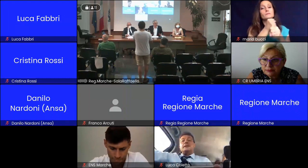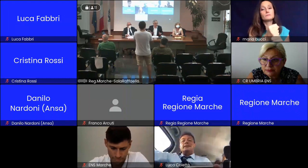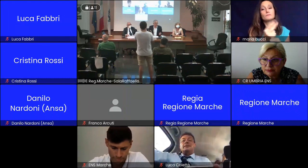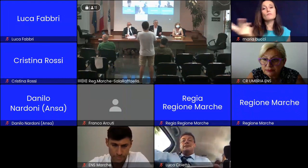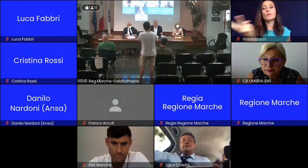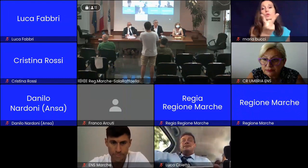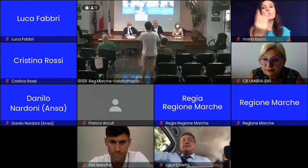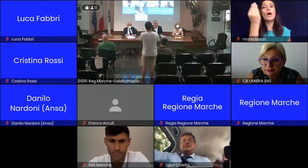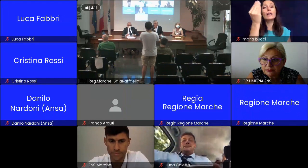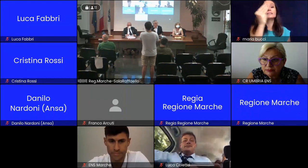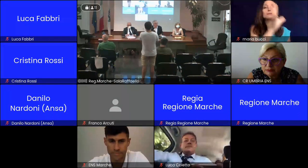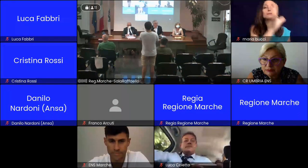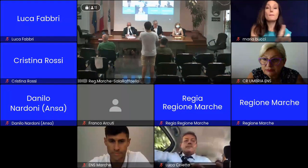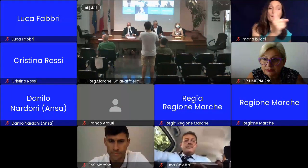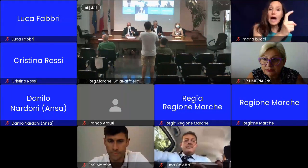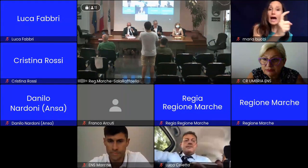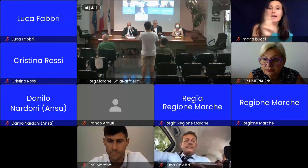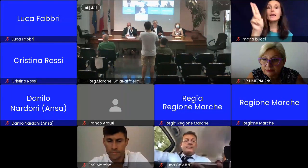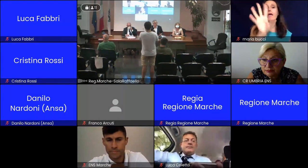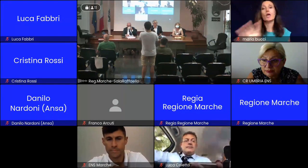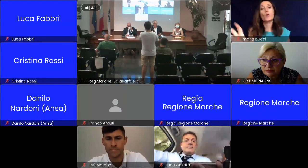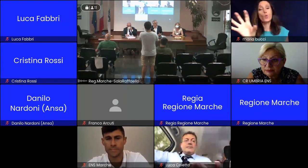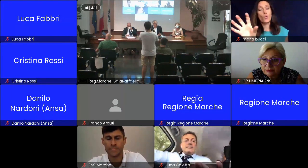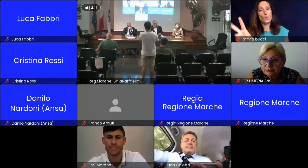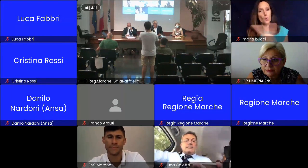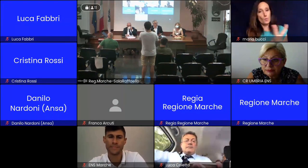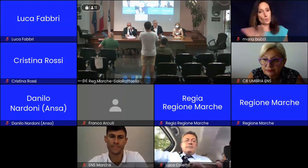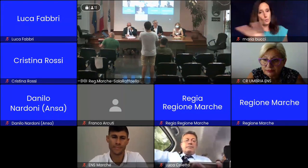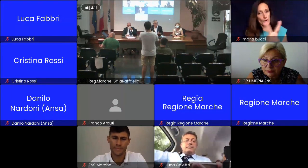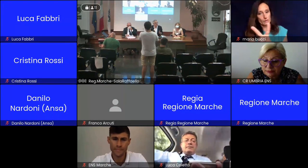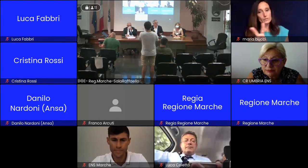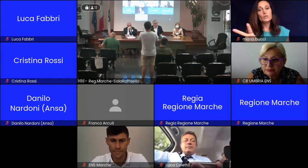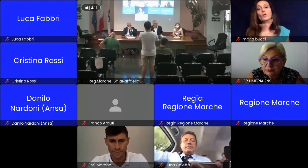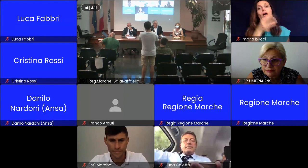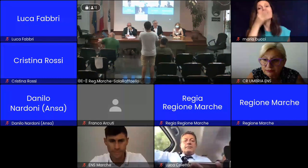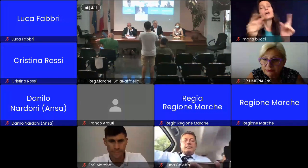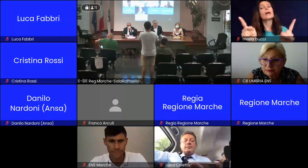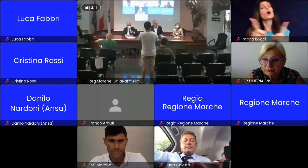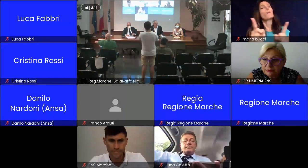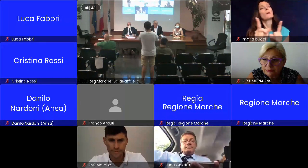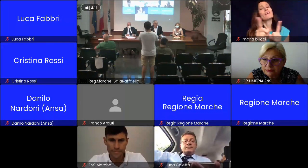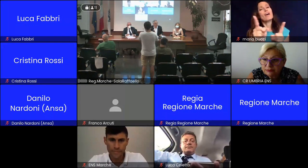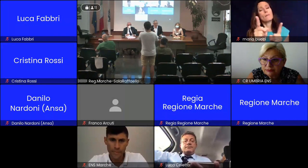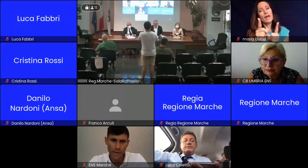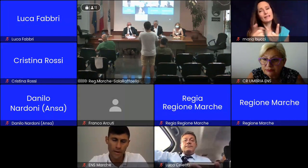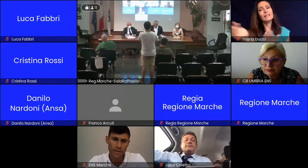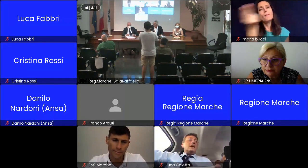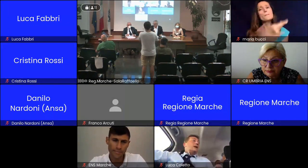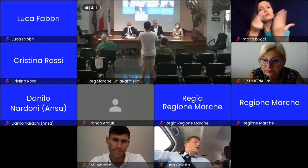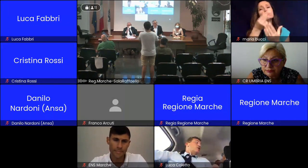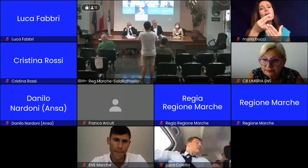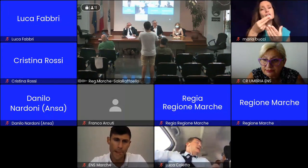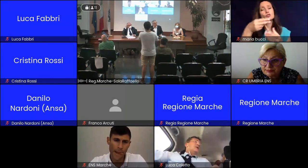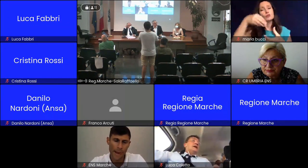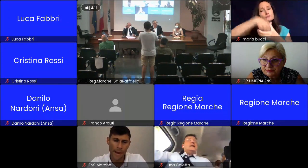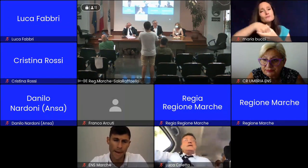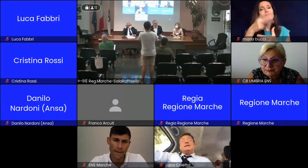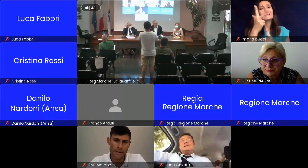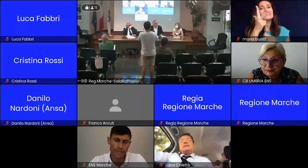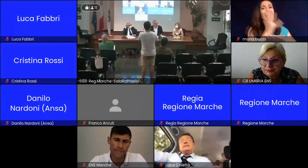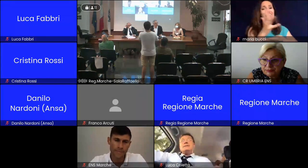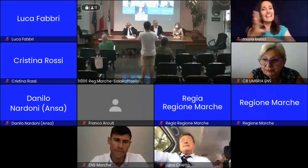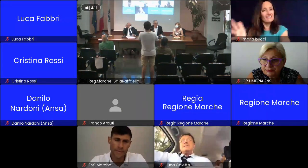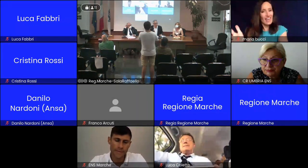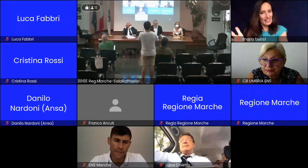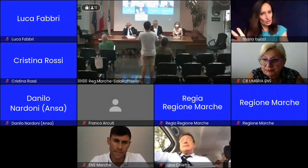per illustrare brevemente ai giornalisti i contenuti delle tre azioni che sono state finanziate, dopodiché